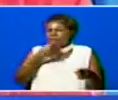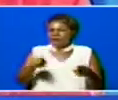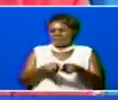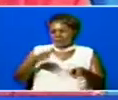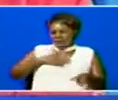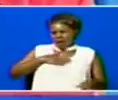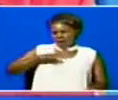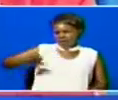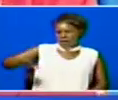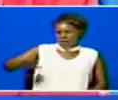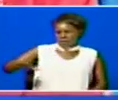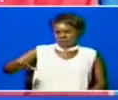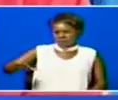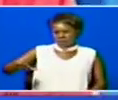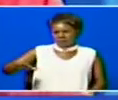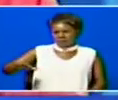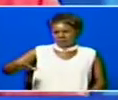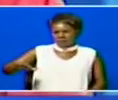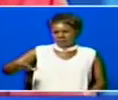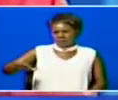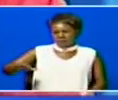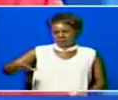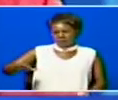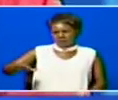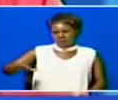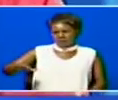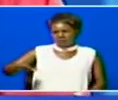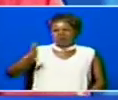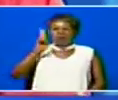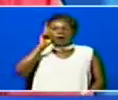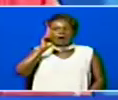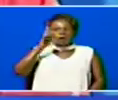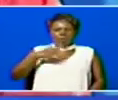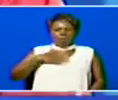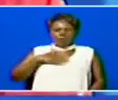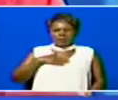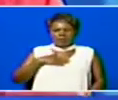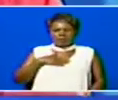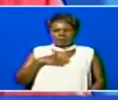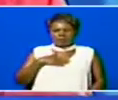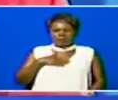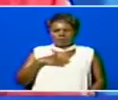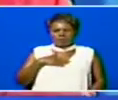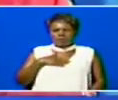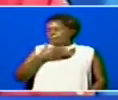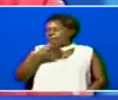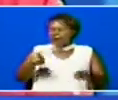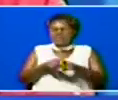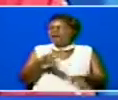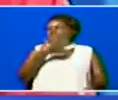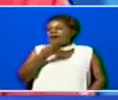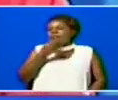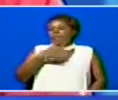alibaki kwa jamii akakuja watu wa ukoo ambaye ni my uncle ndugu ya baba